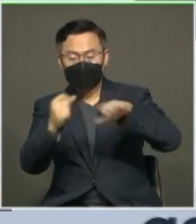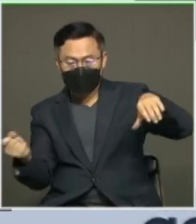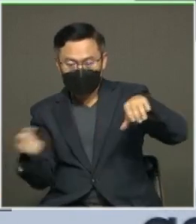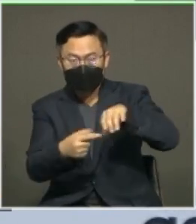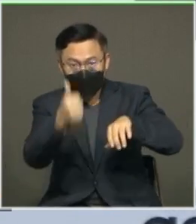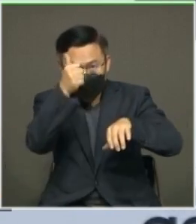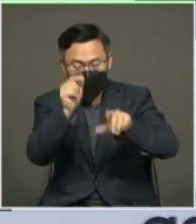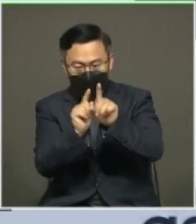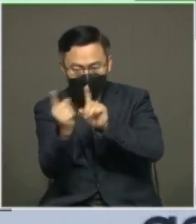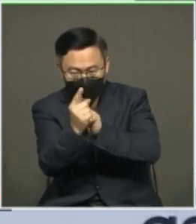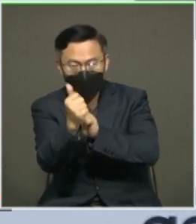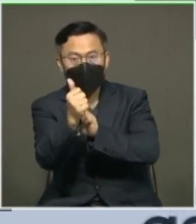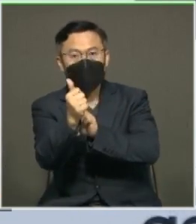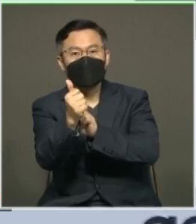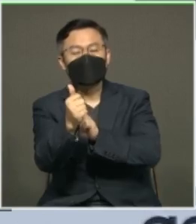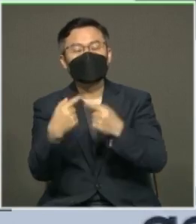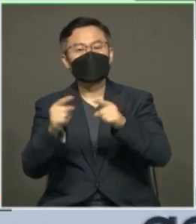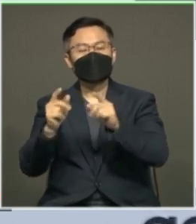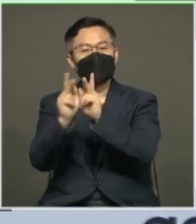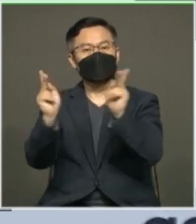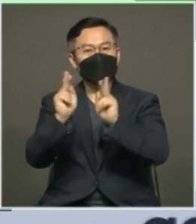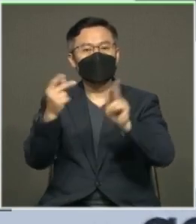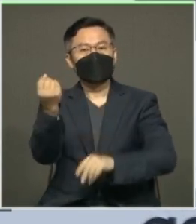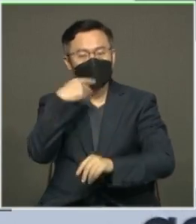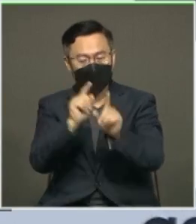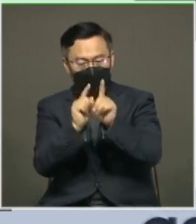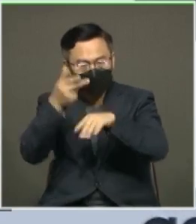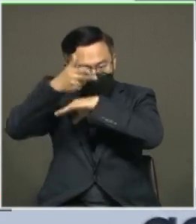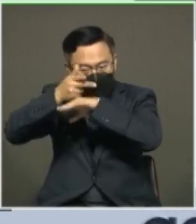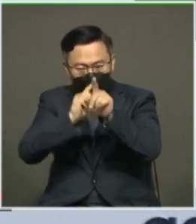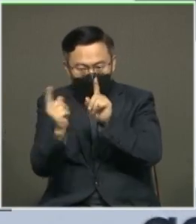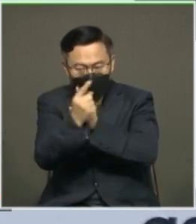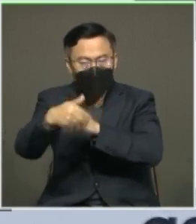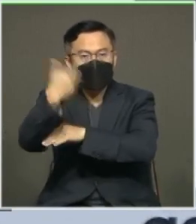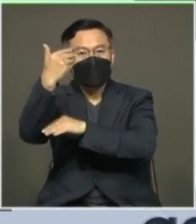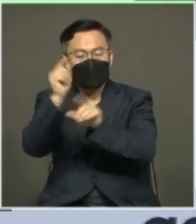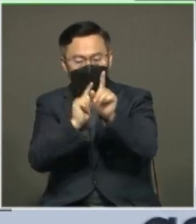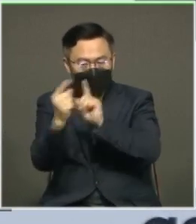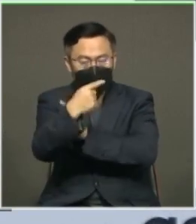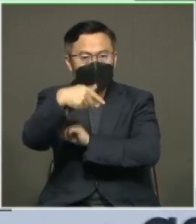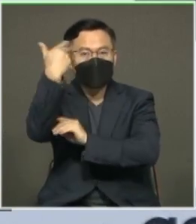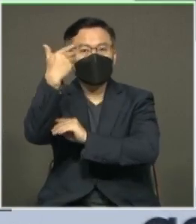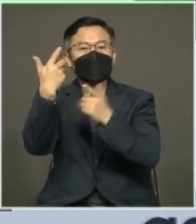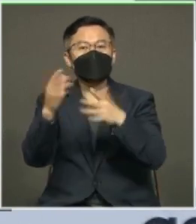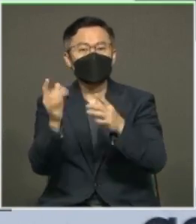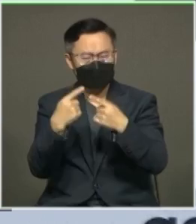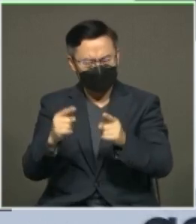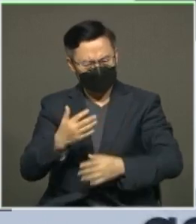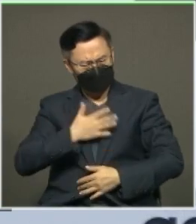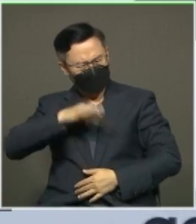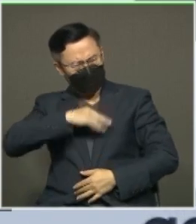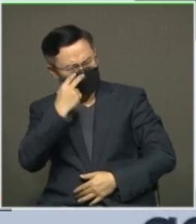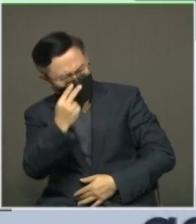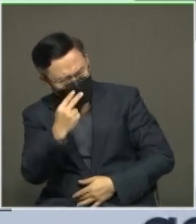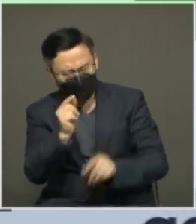าเราไม่พอใจผลการตัดสิน VAR ในวันนี้สรุปคือผลงานของเราพัฒนาขึ้นแต่การผลการแข่